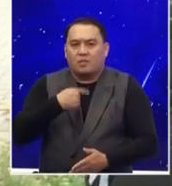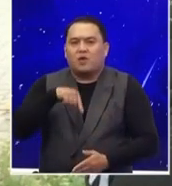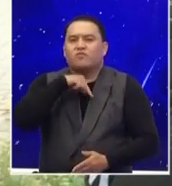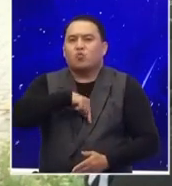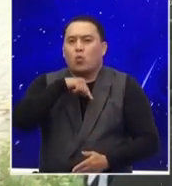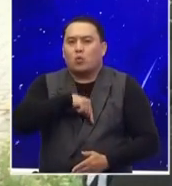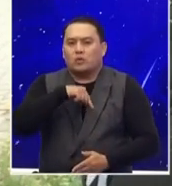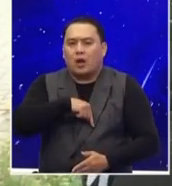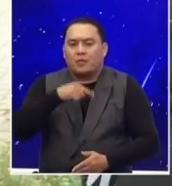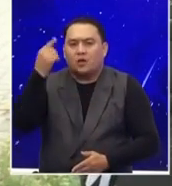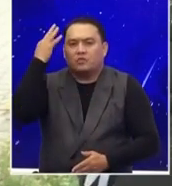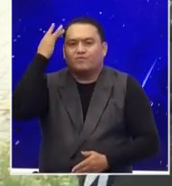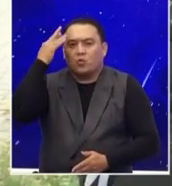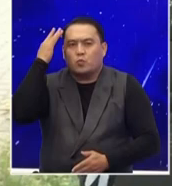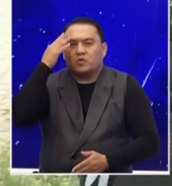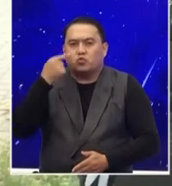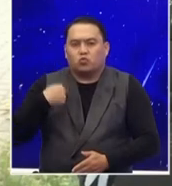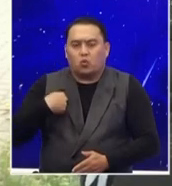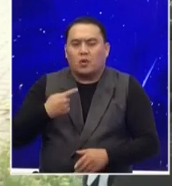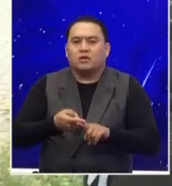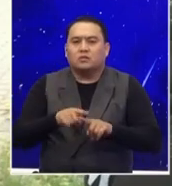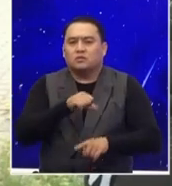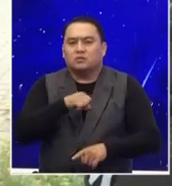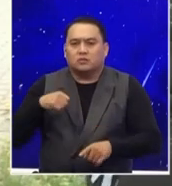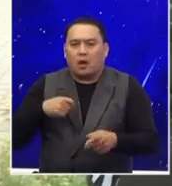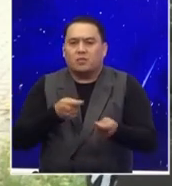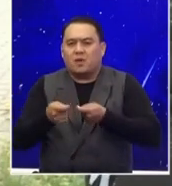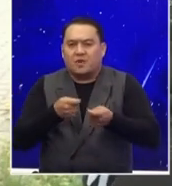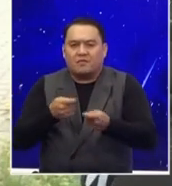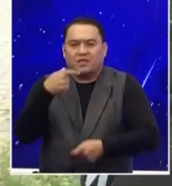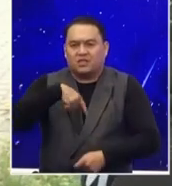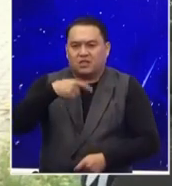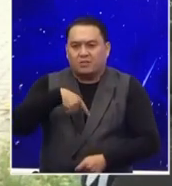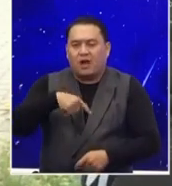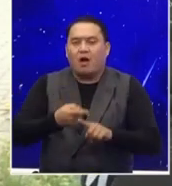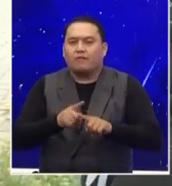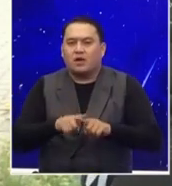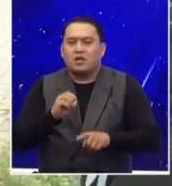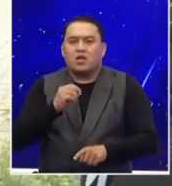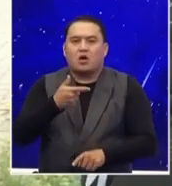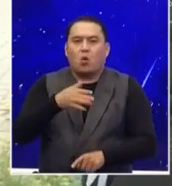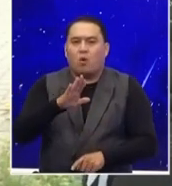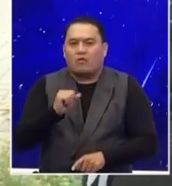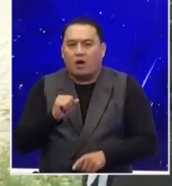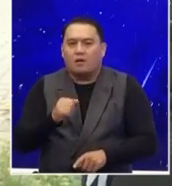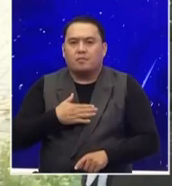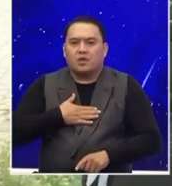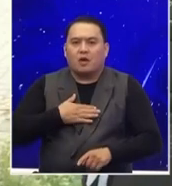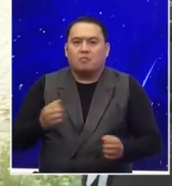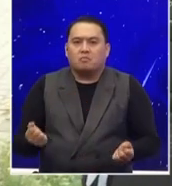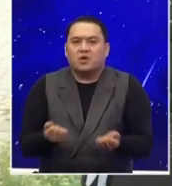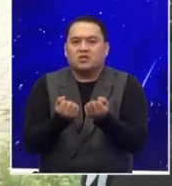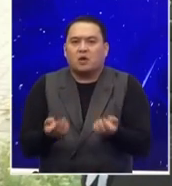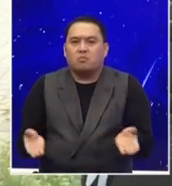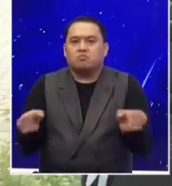внутренними рекомендациями и своими внутренними инструкциями организация свидетелей Иеговы поддерживает